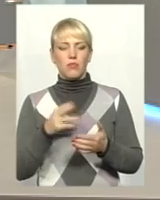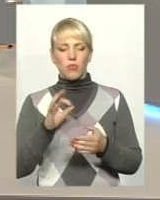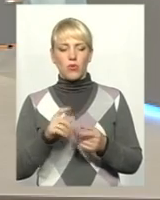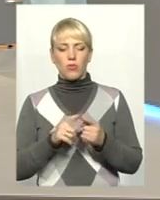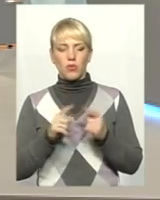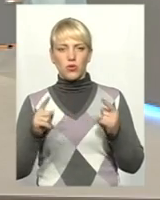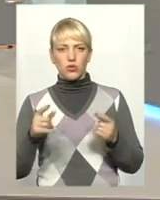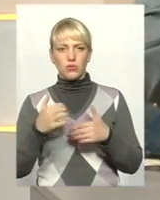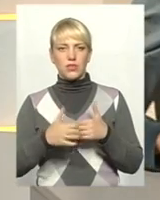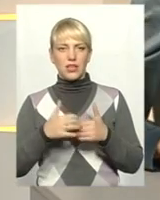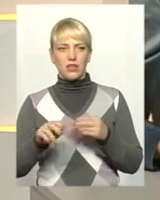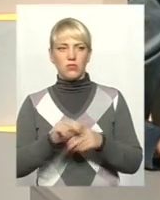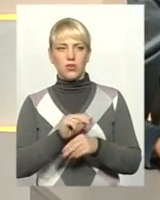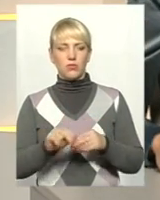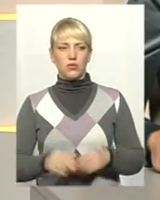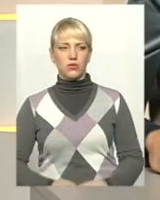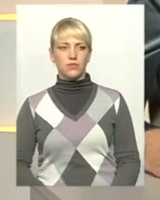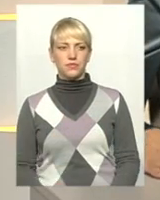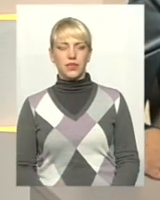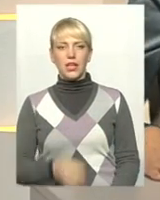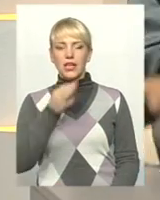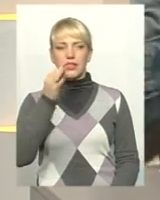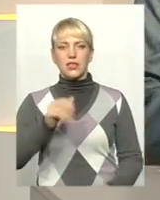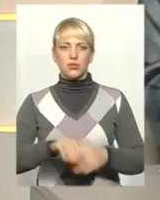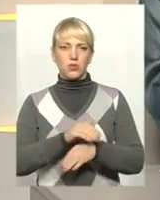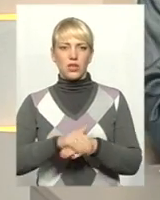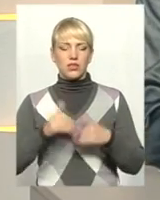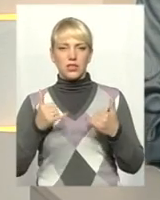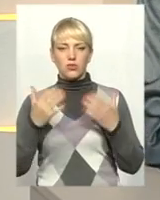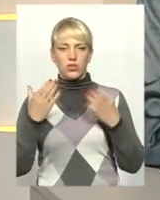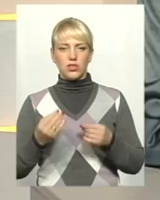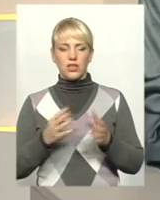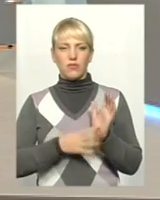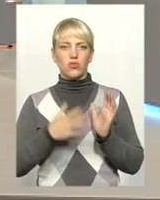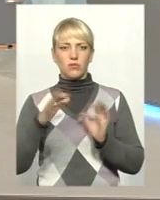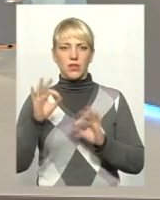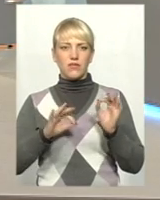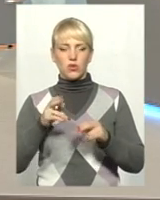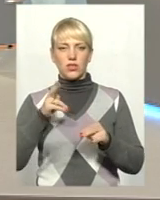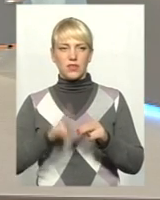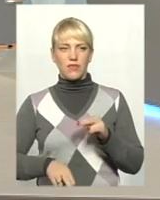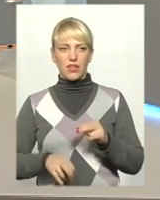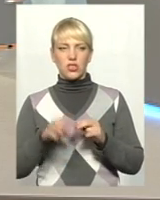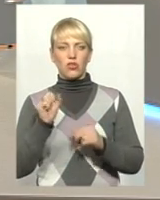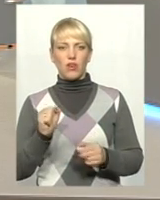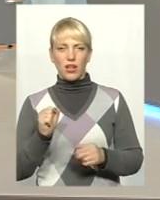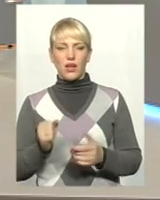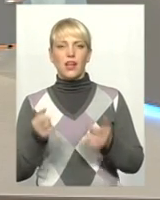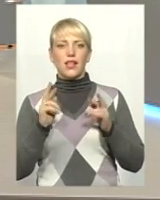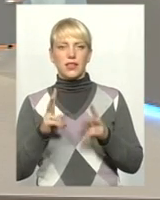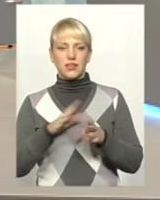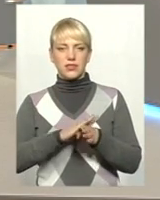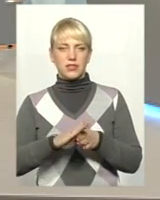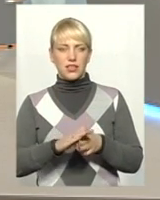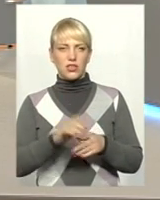ремонту. Скажіть, будь ласка, на сьогоднішній день вже 95% завершено. А як